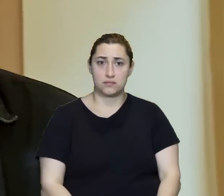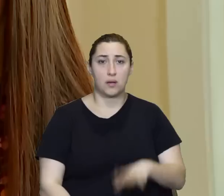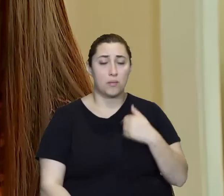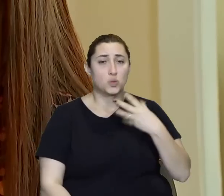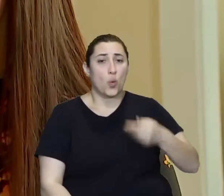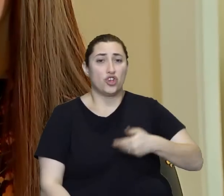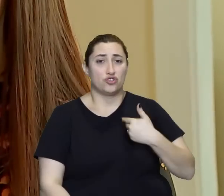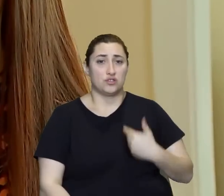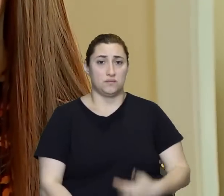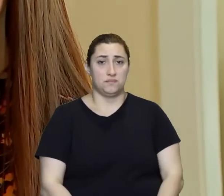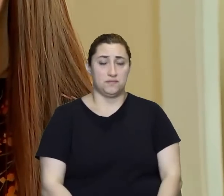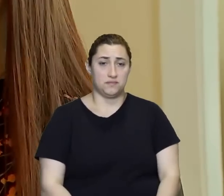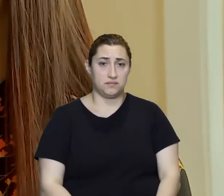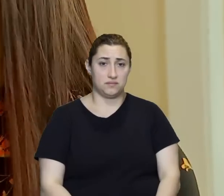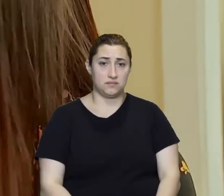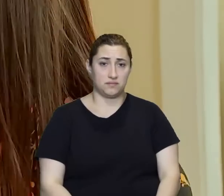döndü. Ama ben çok acıktım.